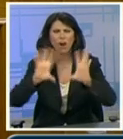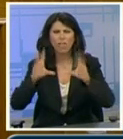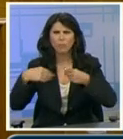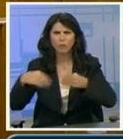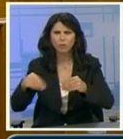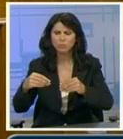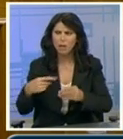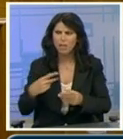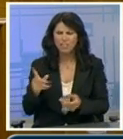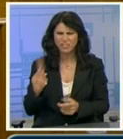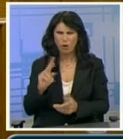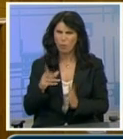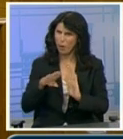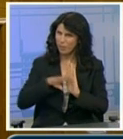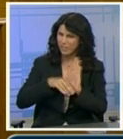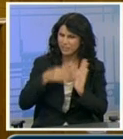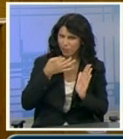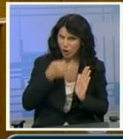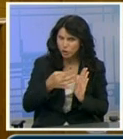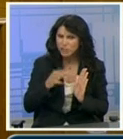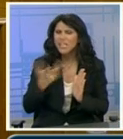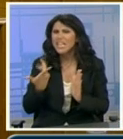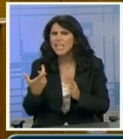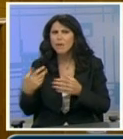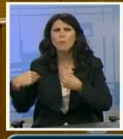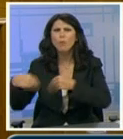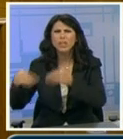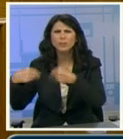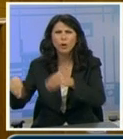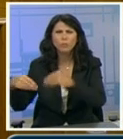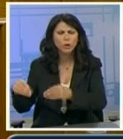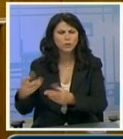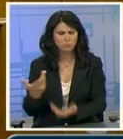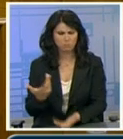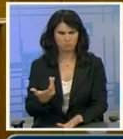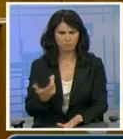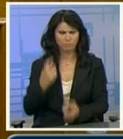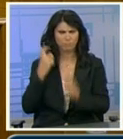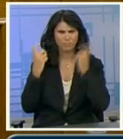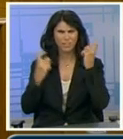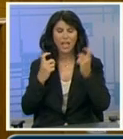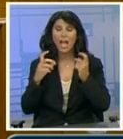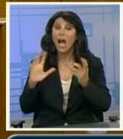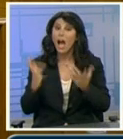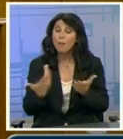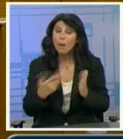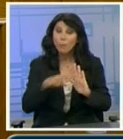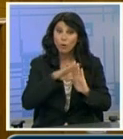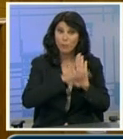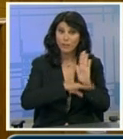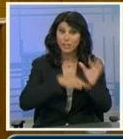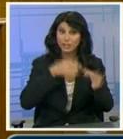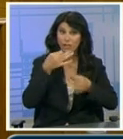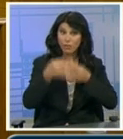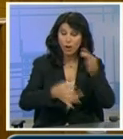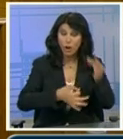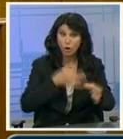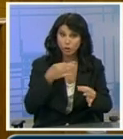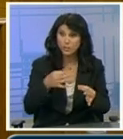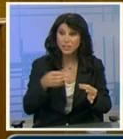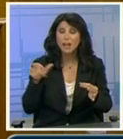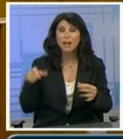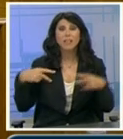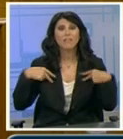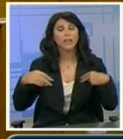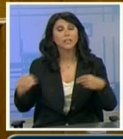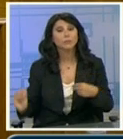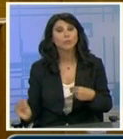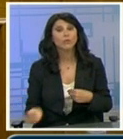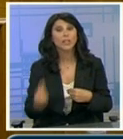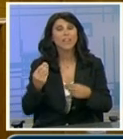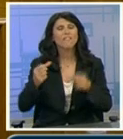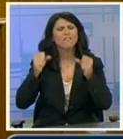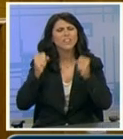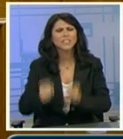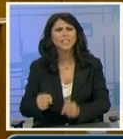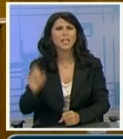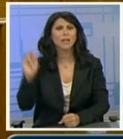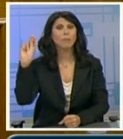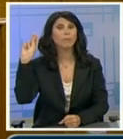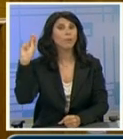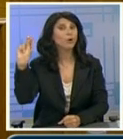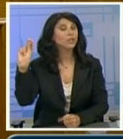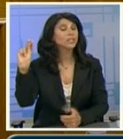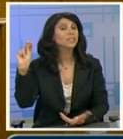ανάγνωση προγραμματικών δηλώσεων κυβέρνησης που μάλιστα εξελέγει με βασική υπόσχεση